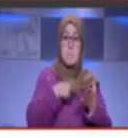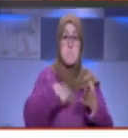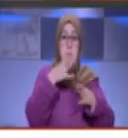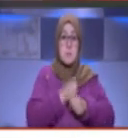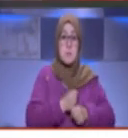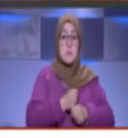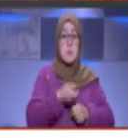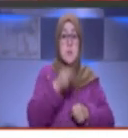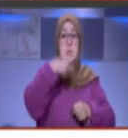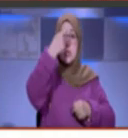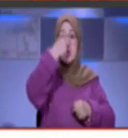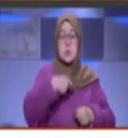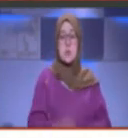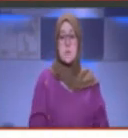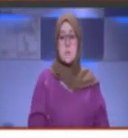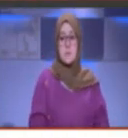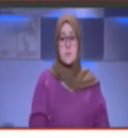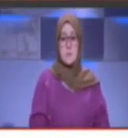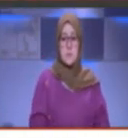الشركه كلها من اول لاخرها.